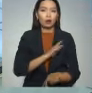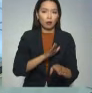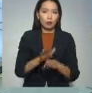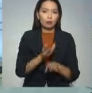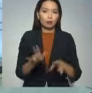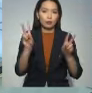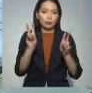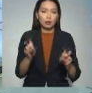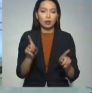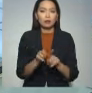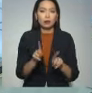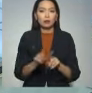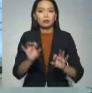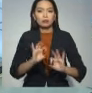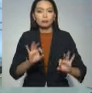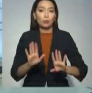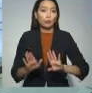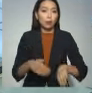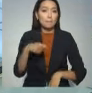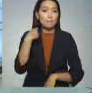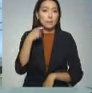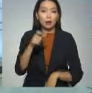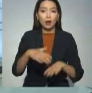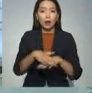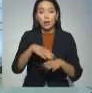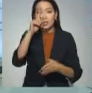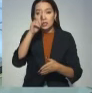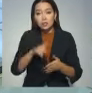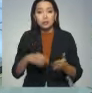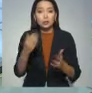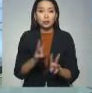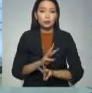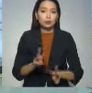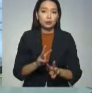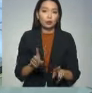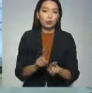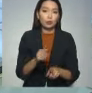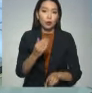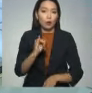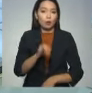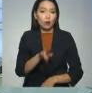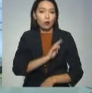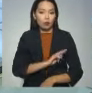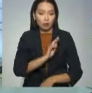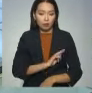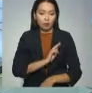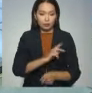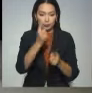деген жаттанды баяндамаларынан кейін президент халық сеніп отырған үкіметтің нашар жұмыс деп жатқандығын айтып сынға